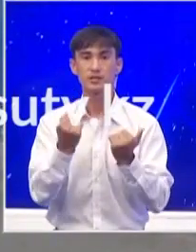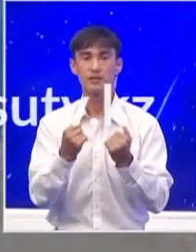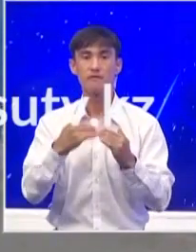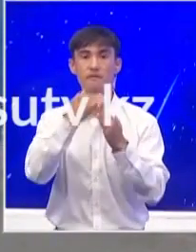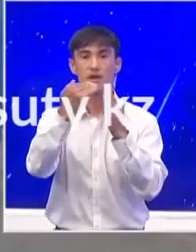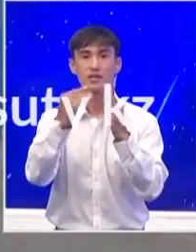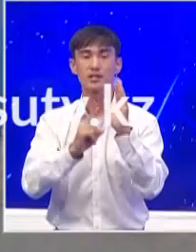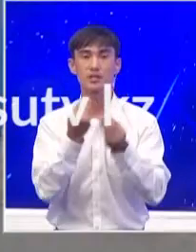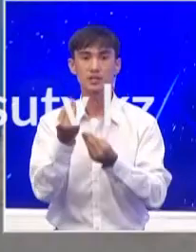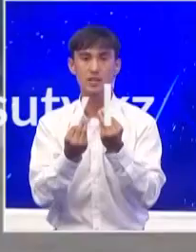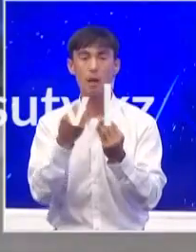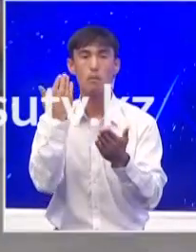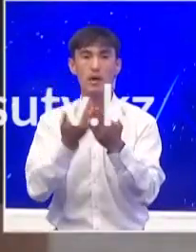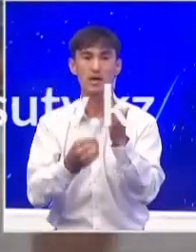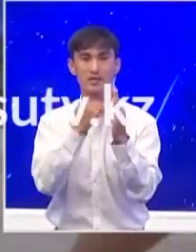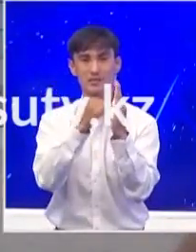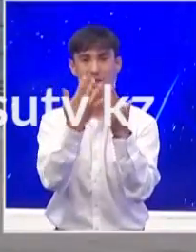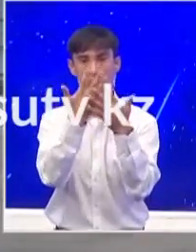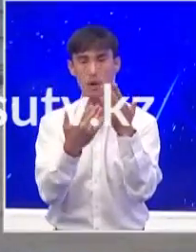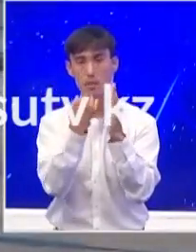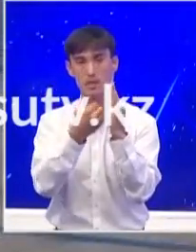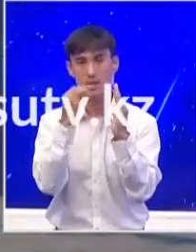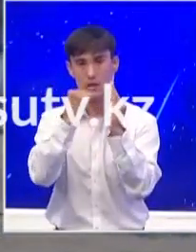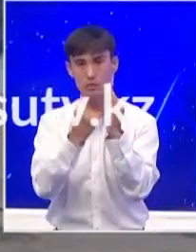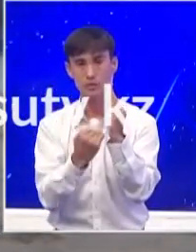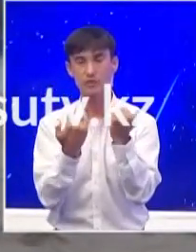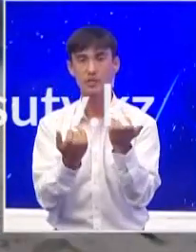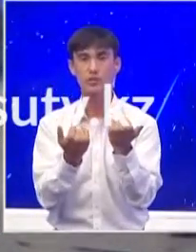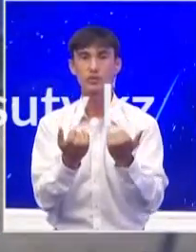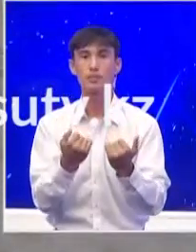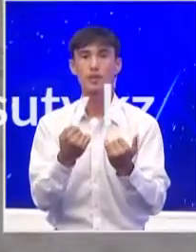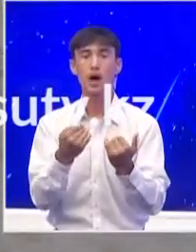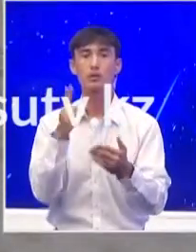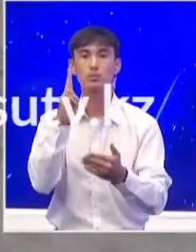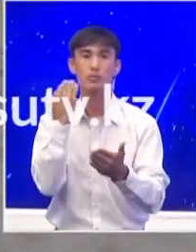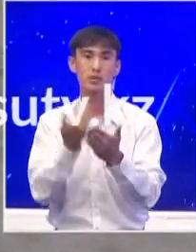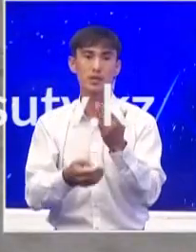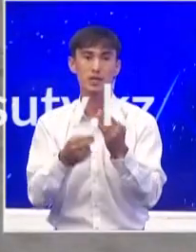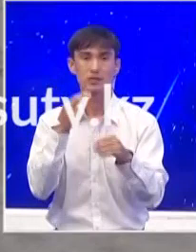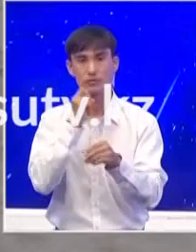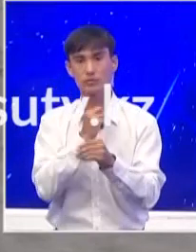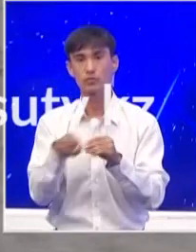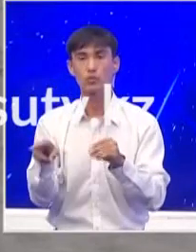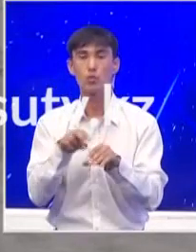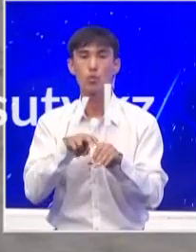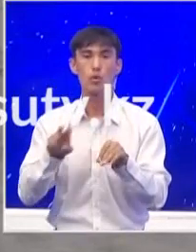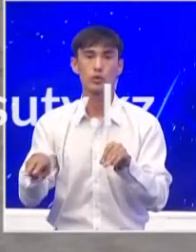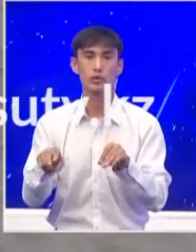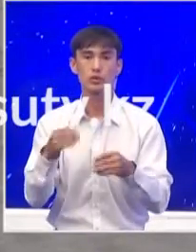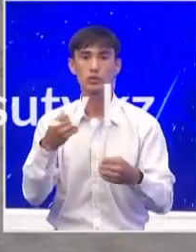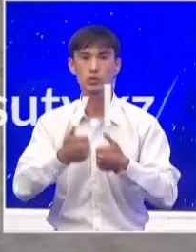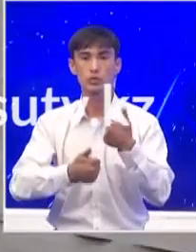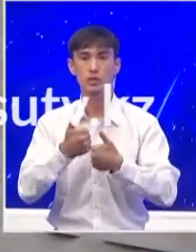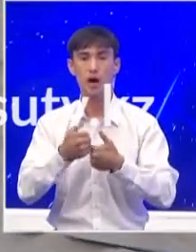верхней части проигравшая в сетке победителей команда опускаются в нижнюю часть потерпевшие же поражение в нижней сетке команда покидает